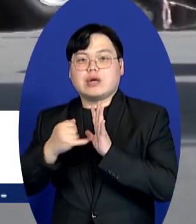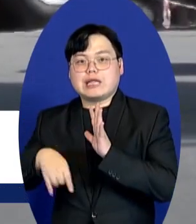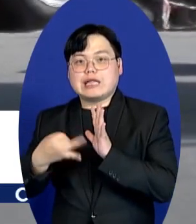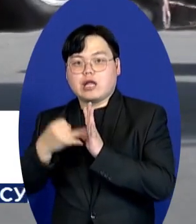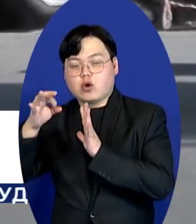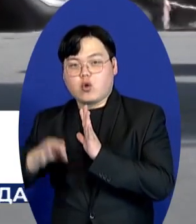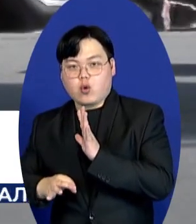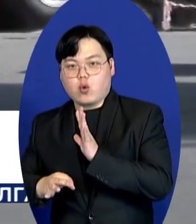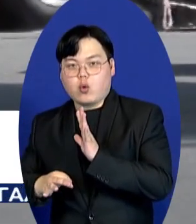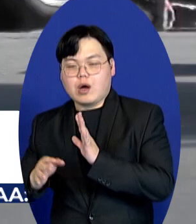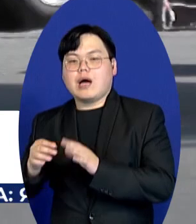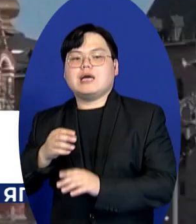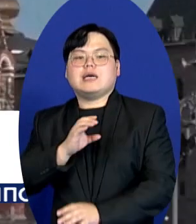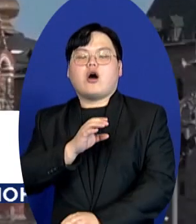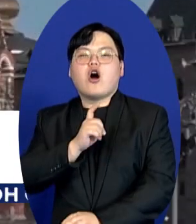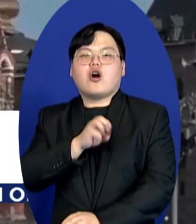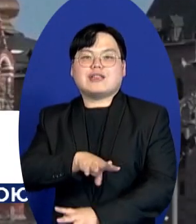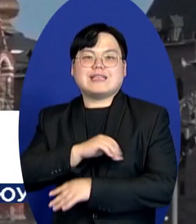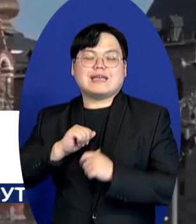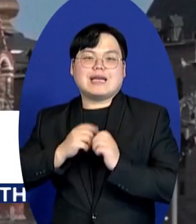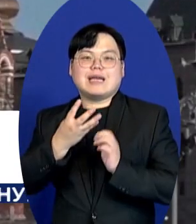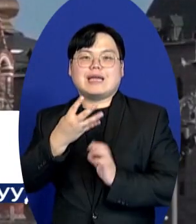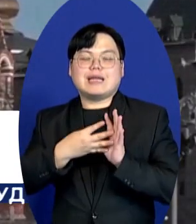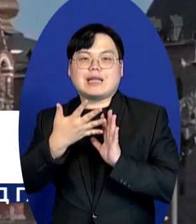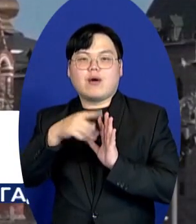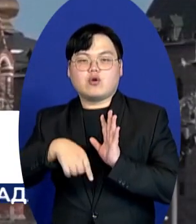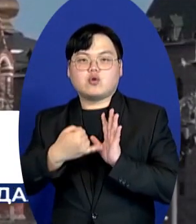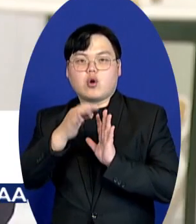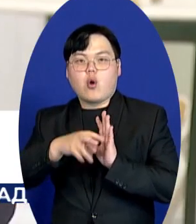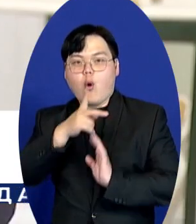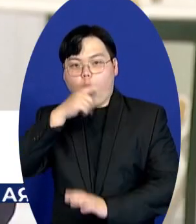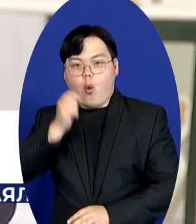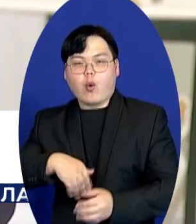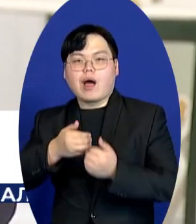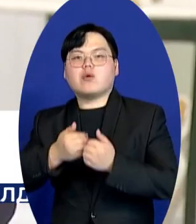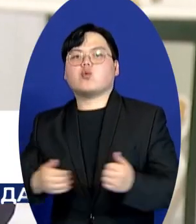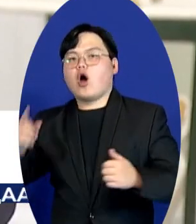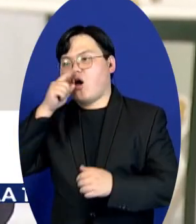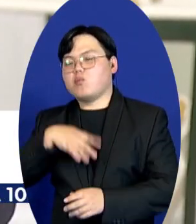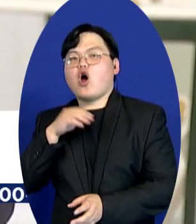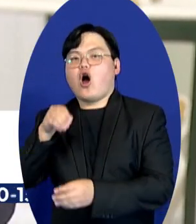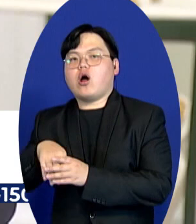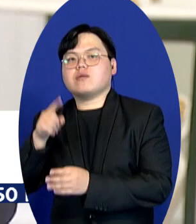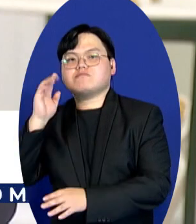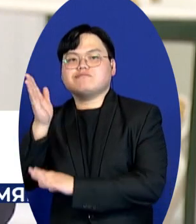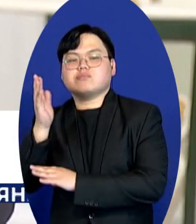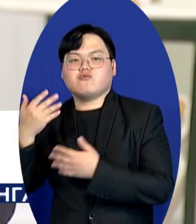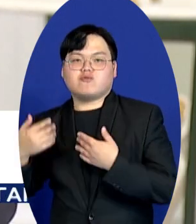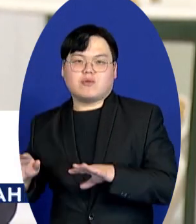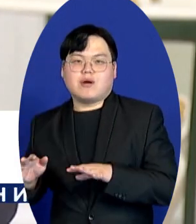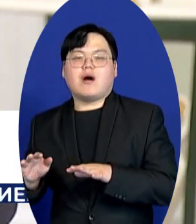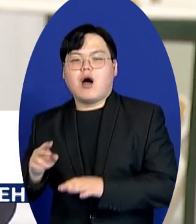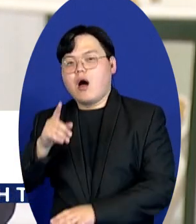96.77%, Севастополь хотын иргэдийн 95.6% нь Украинаас салж, Орос албаны улсад нэгдэх санал өгсөн байдаг. Улмаар Оросын ерөнхийлөгч Владимир